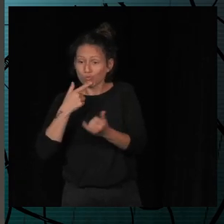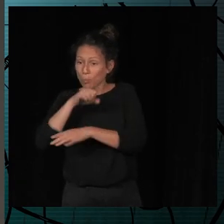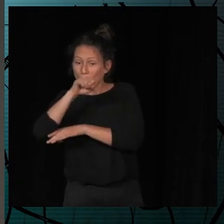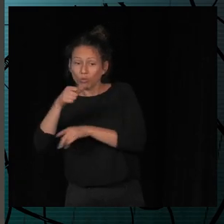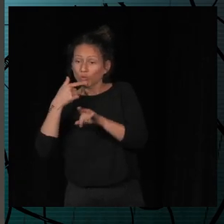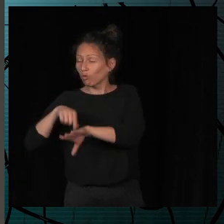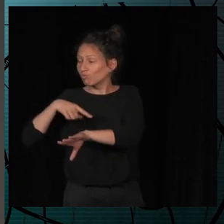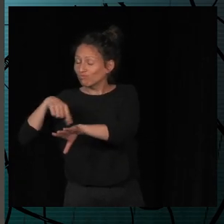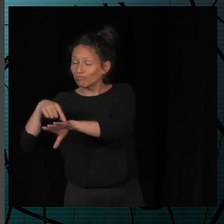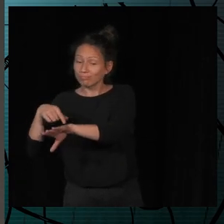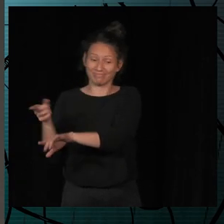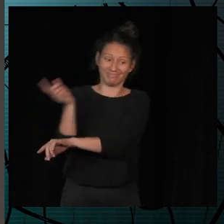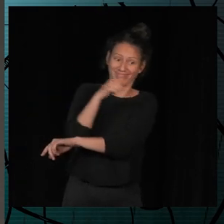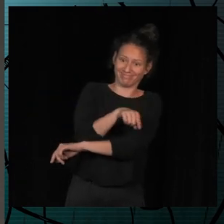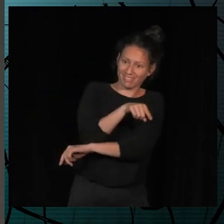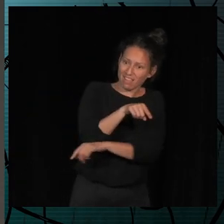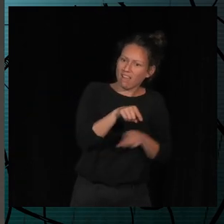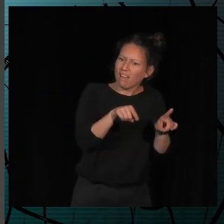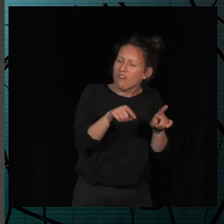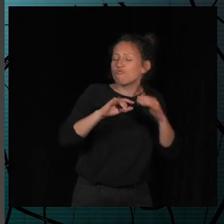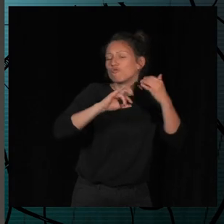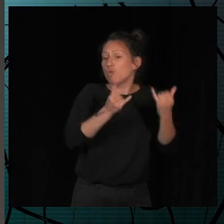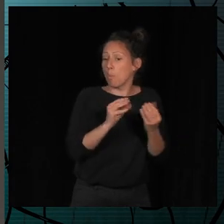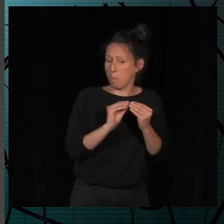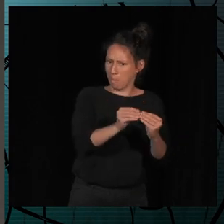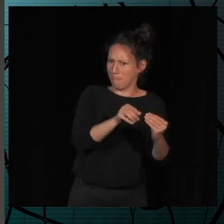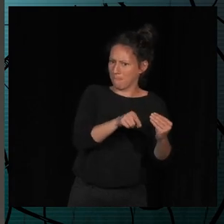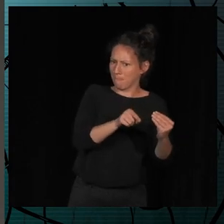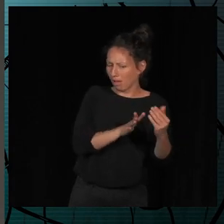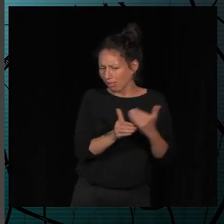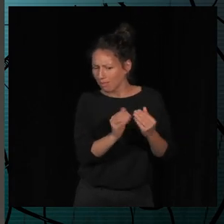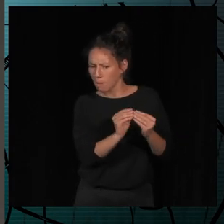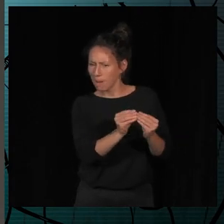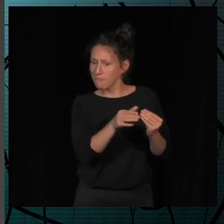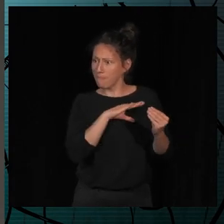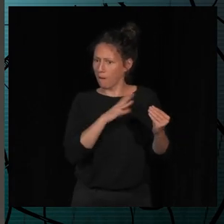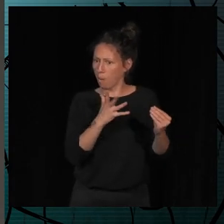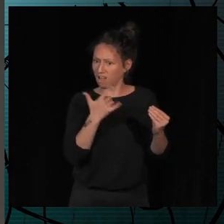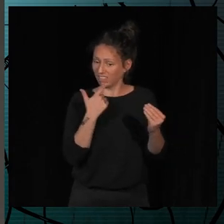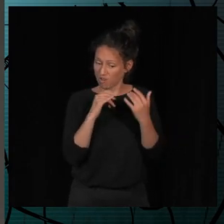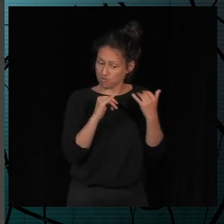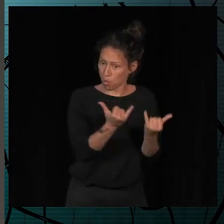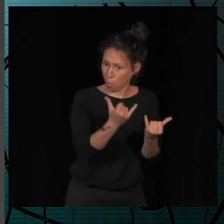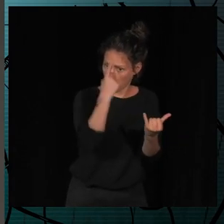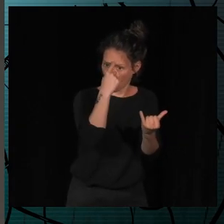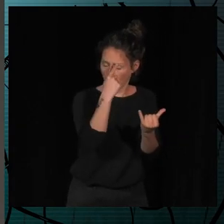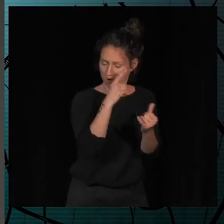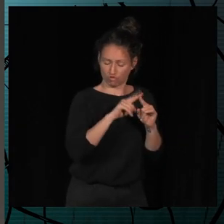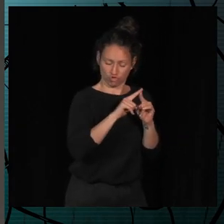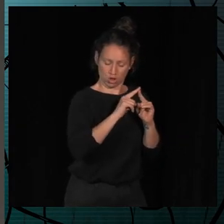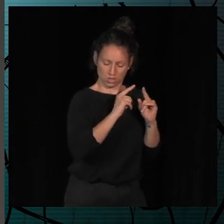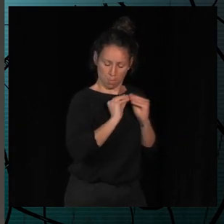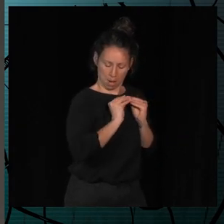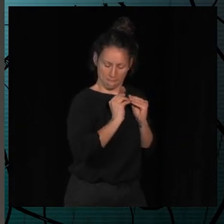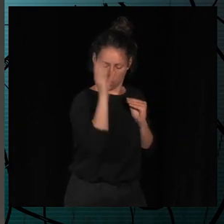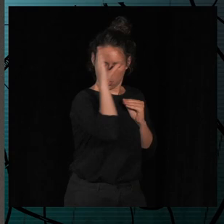on voit avec des joueurs pathologiques ou problématiques alors on n'aime pas trop parler patholog logique on parle problématique mais ça revient à peu près au